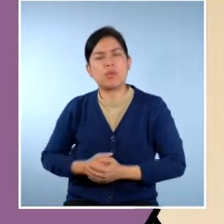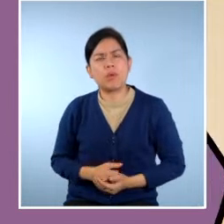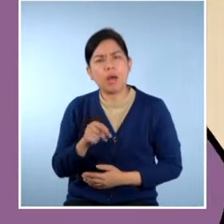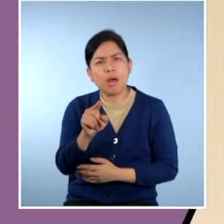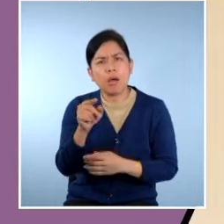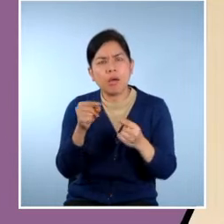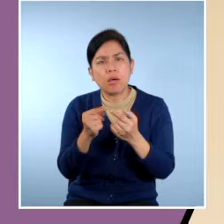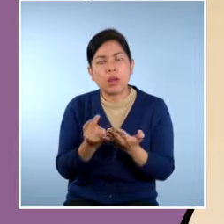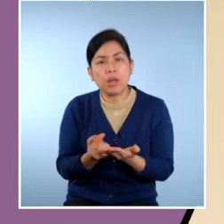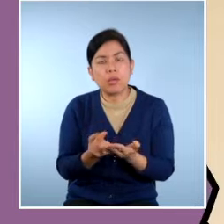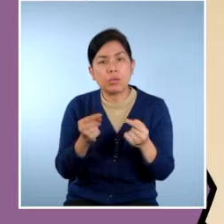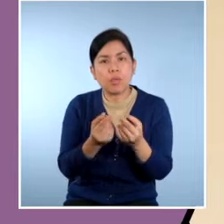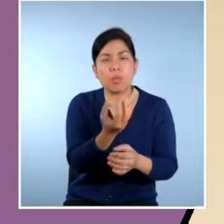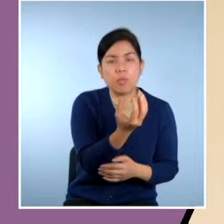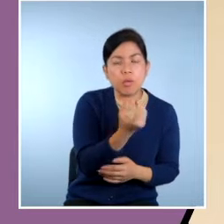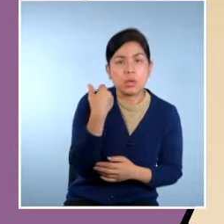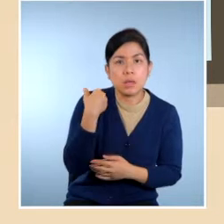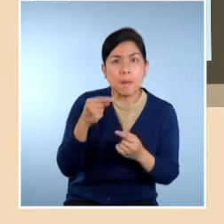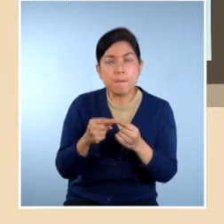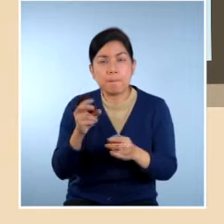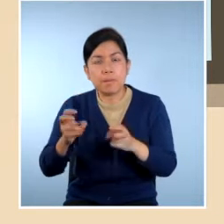icicicicicicicicicicic